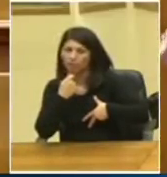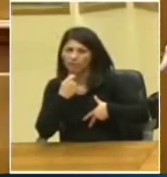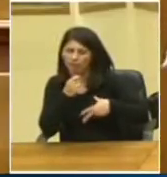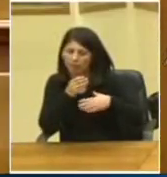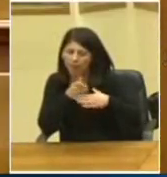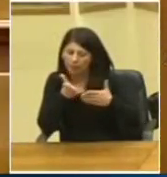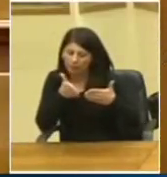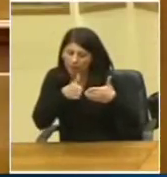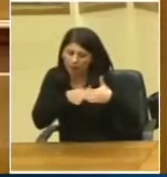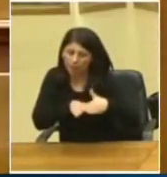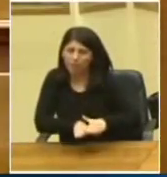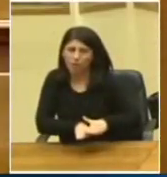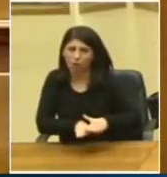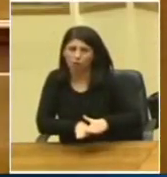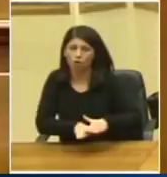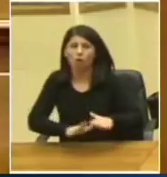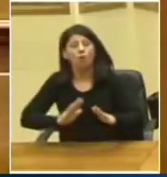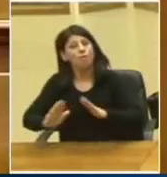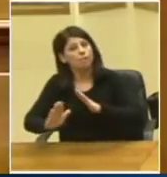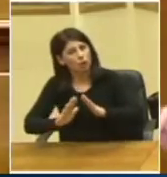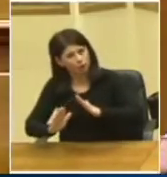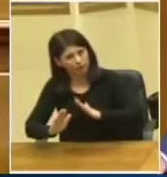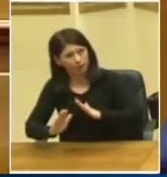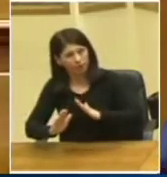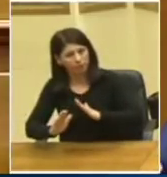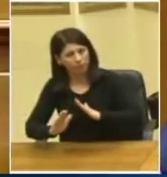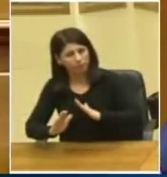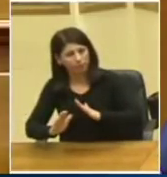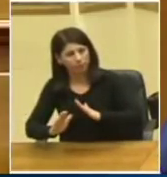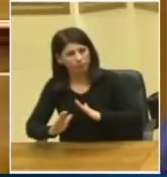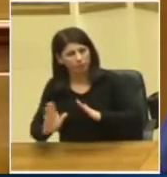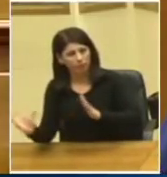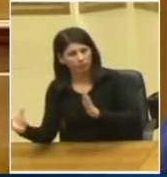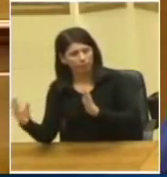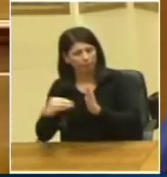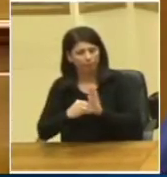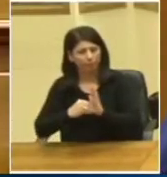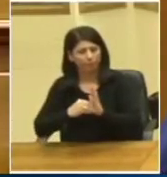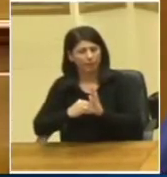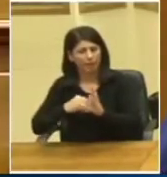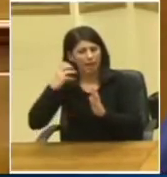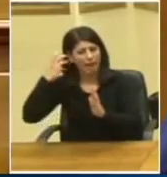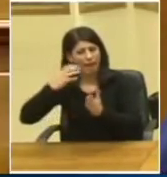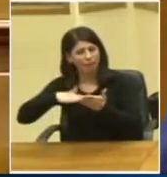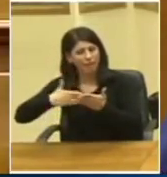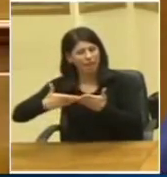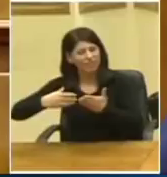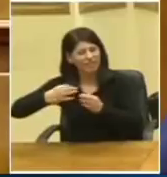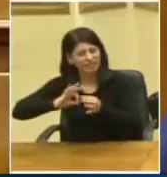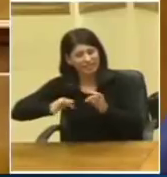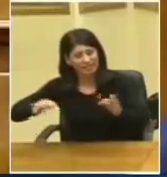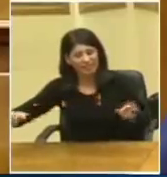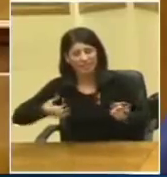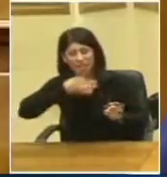κρυψίως, φρόντισαν την εισαγωγή της ερμηνευτικής δήλωσης στο άρθρο 86,